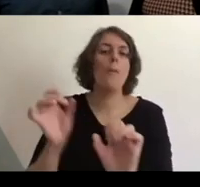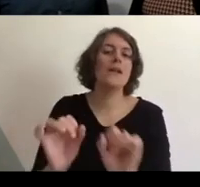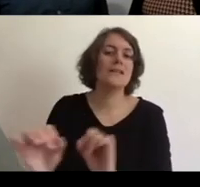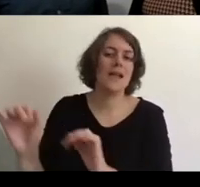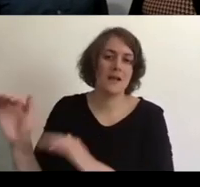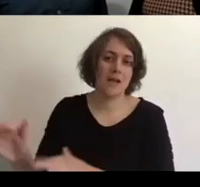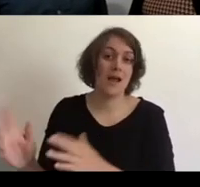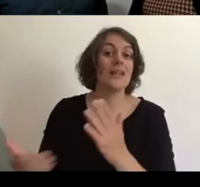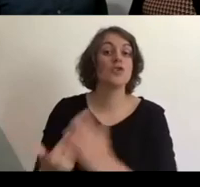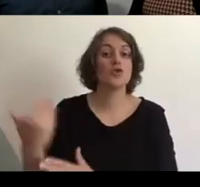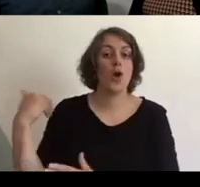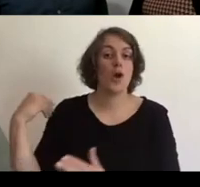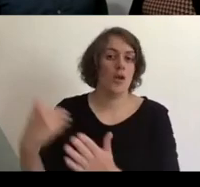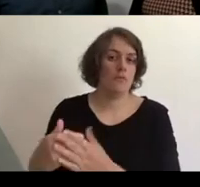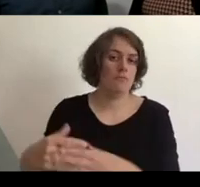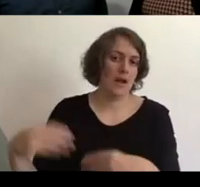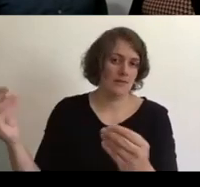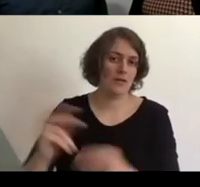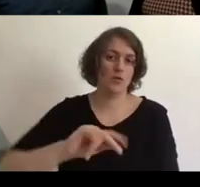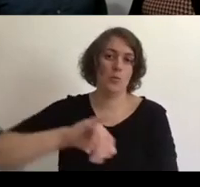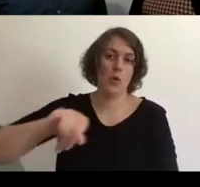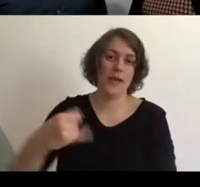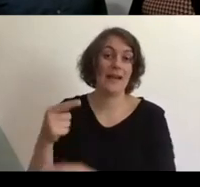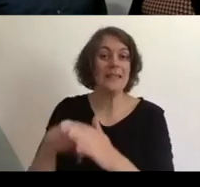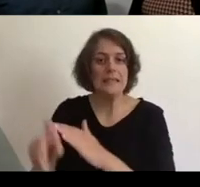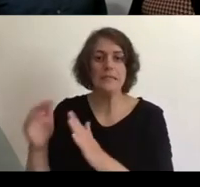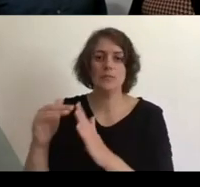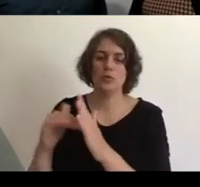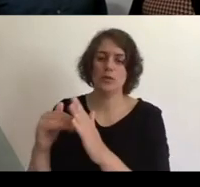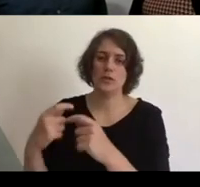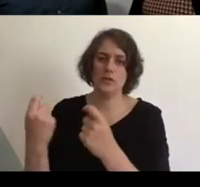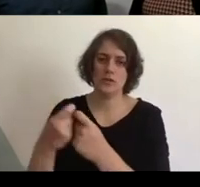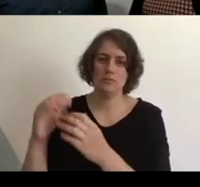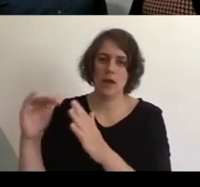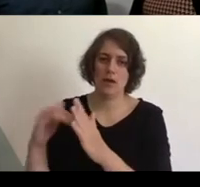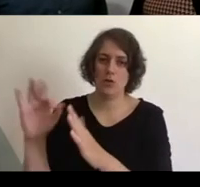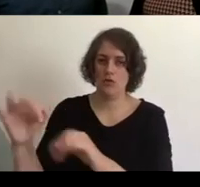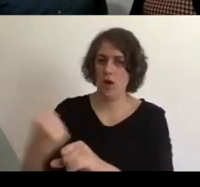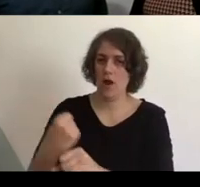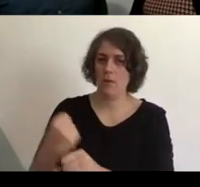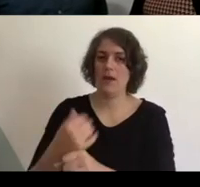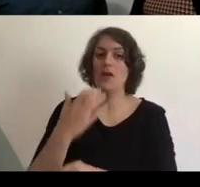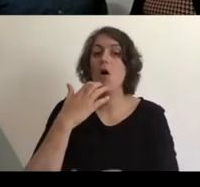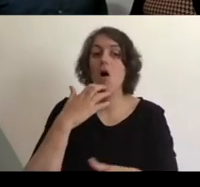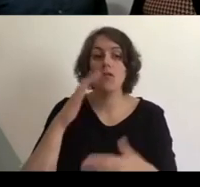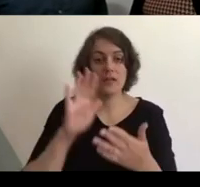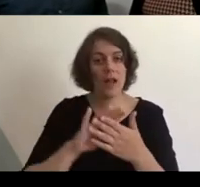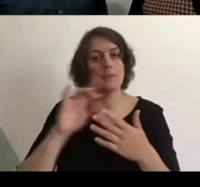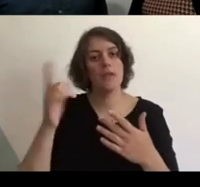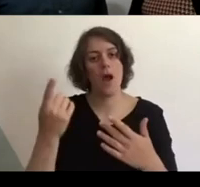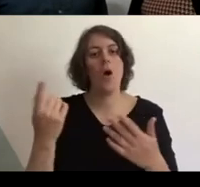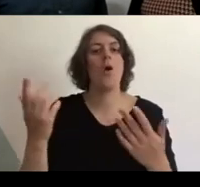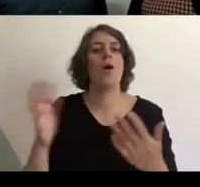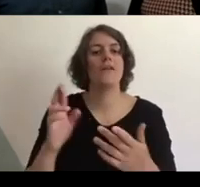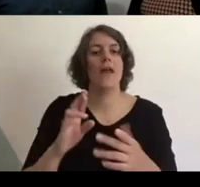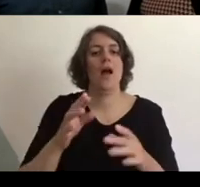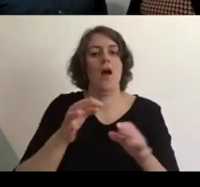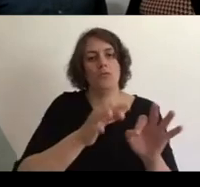neue Geschichte. Ich hoffe, dass das dann auch Schule macht in den Arbeitsagenturen vor Ort und dass wir dann